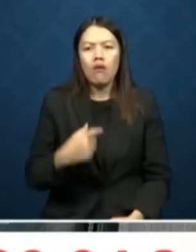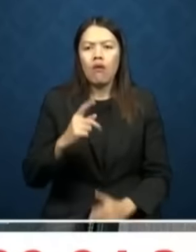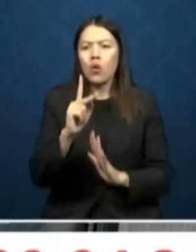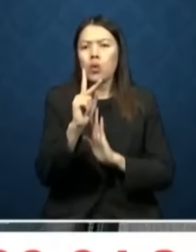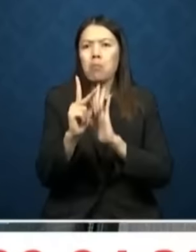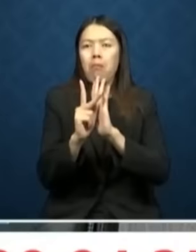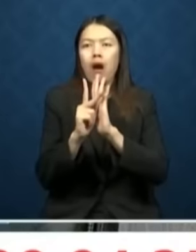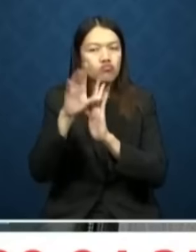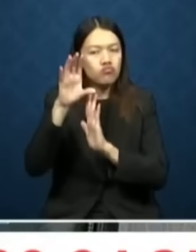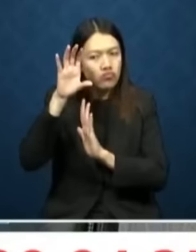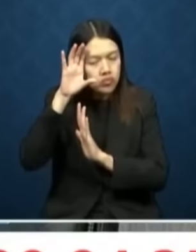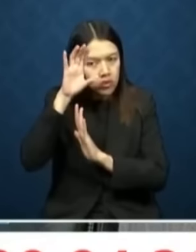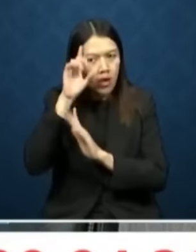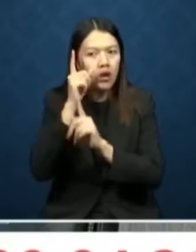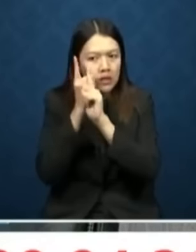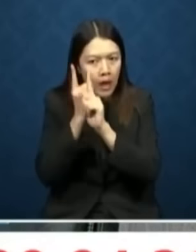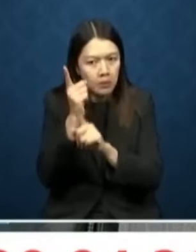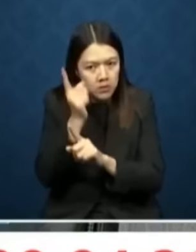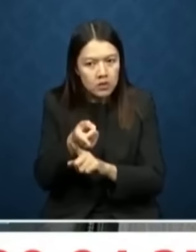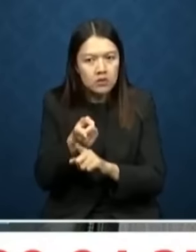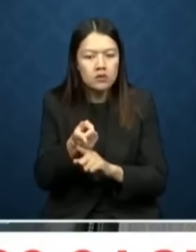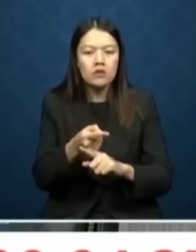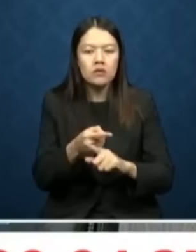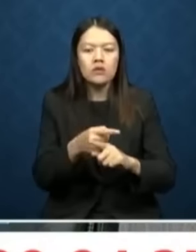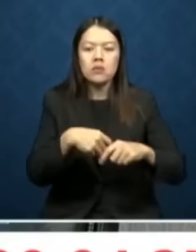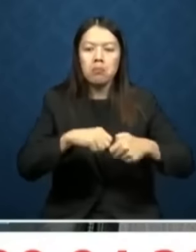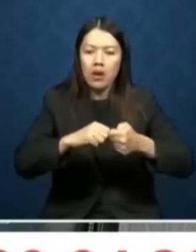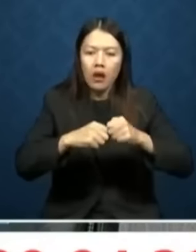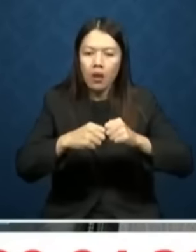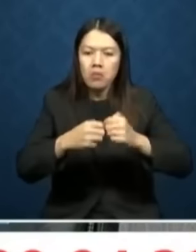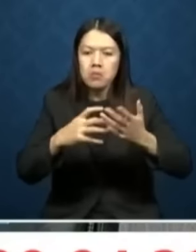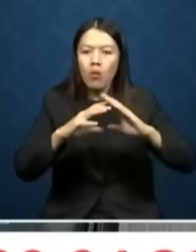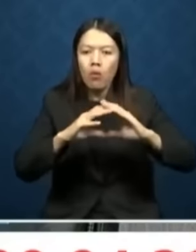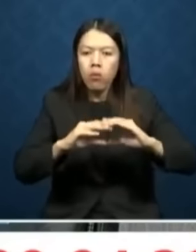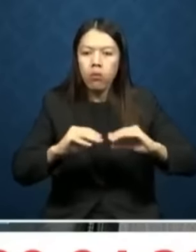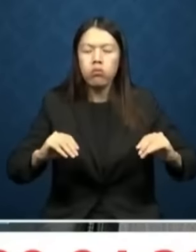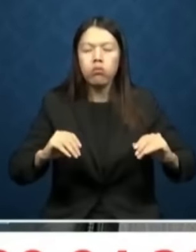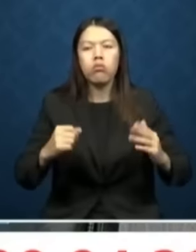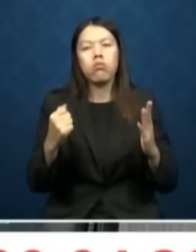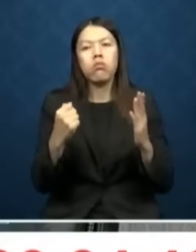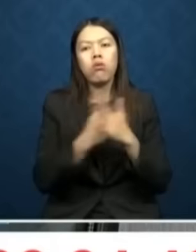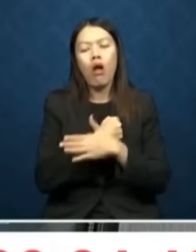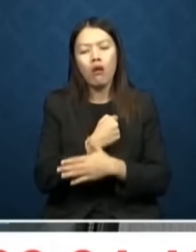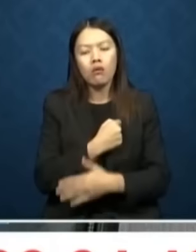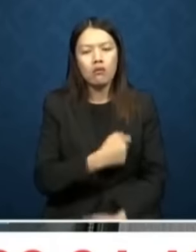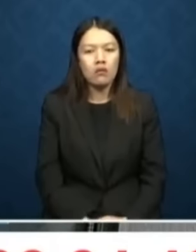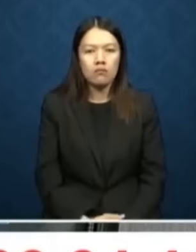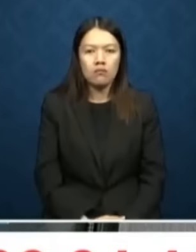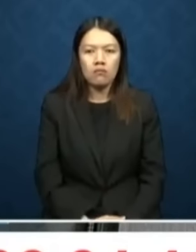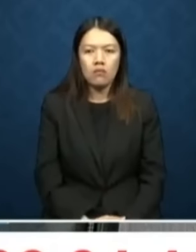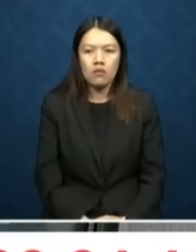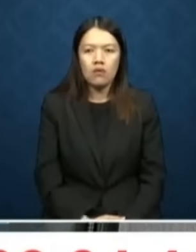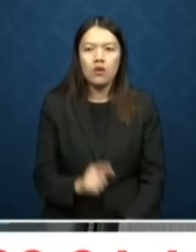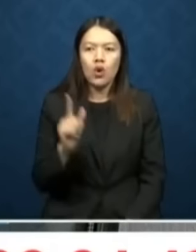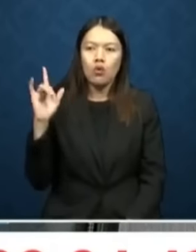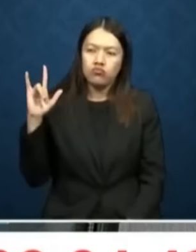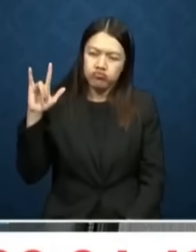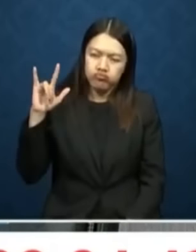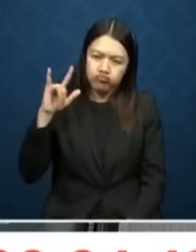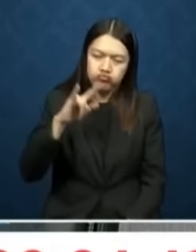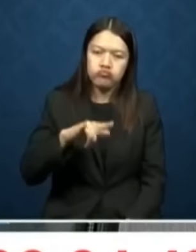านเมืองก็อยู่ร่วมกันได้โดยปกติสุขนะครับแต่เป็นที่น่าเสียดายครับว่าตั้งแต่ก้าวแรกที่ท่านได้เหยียบย่